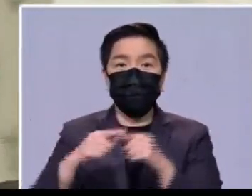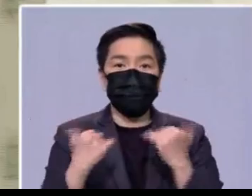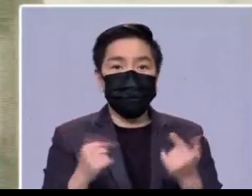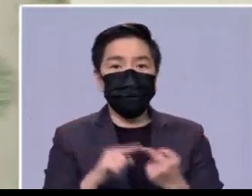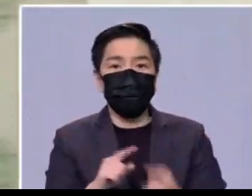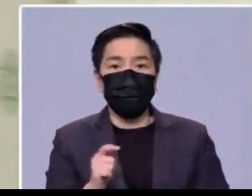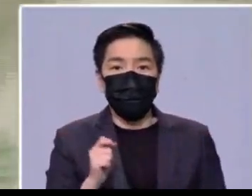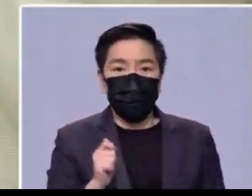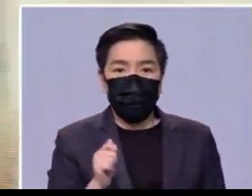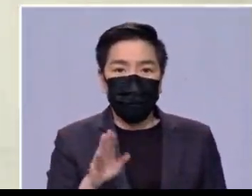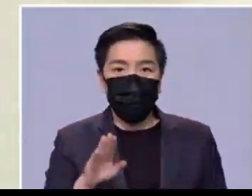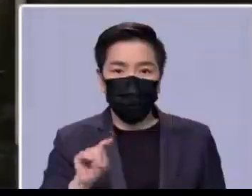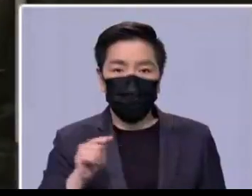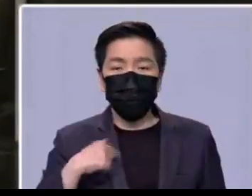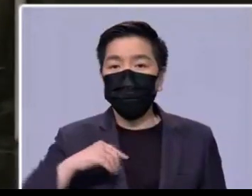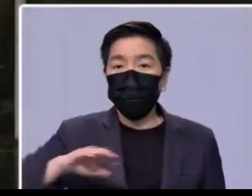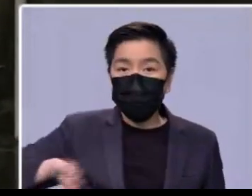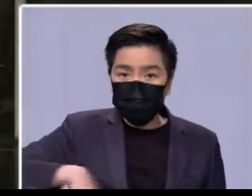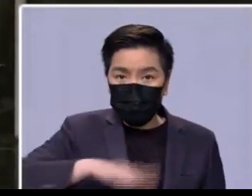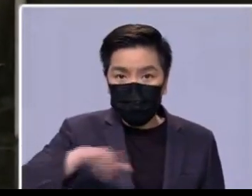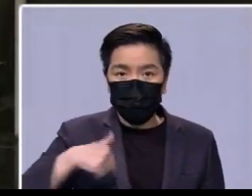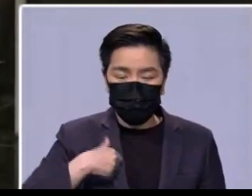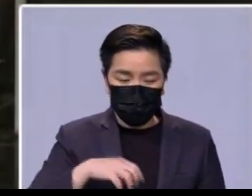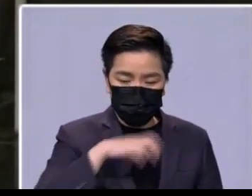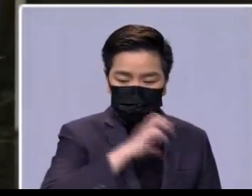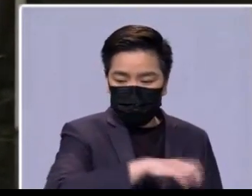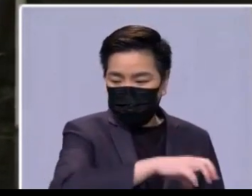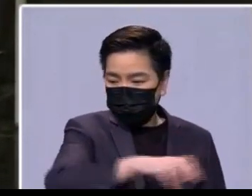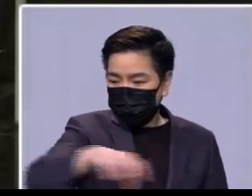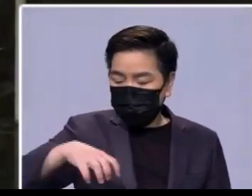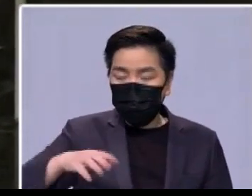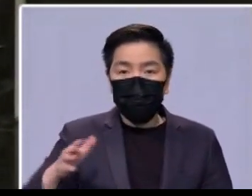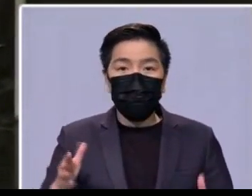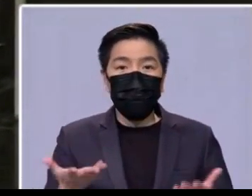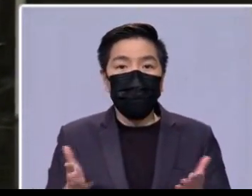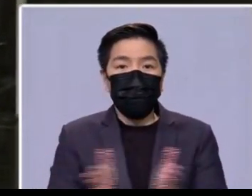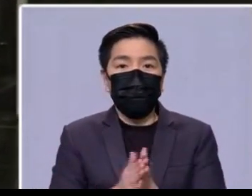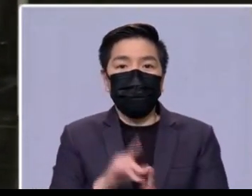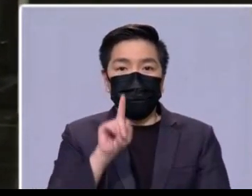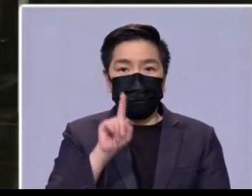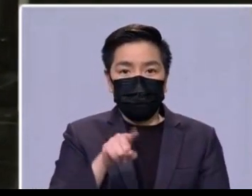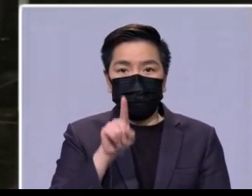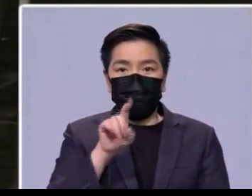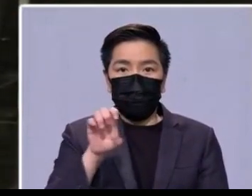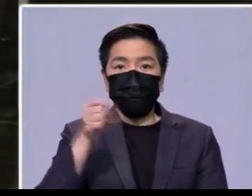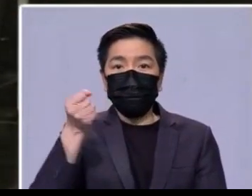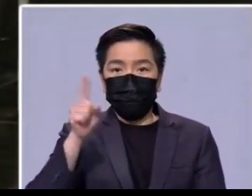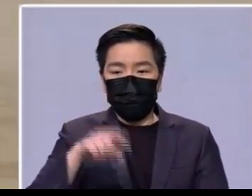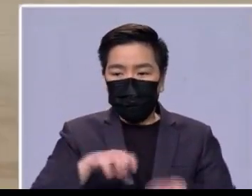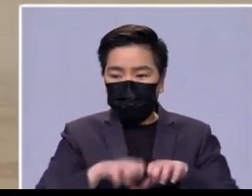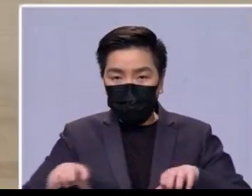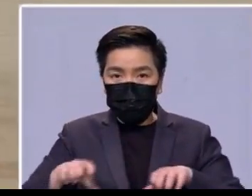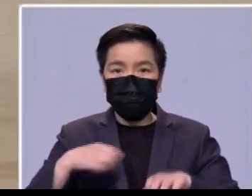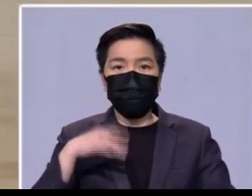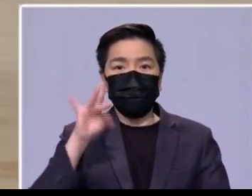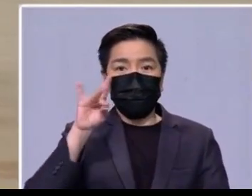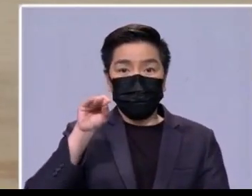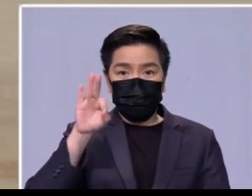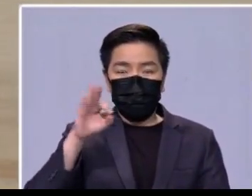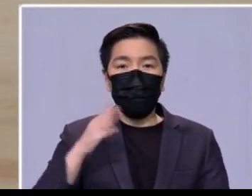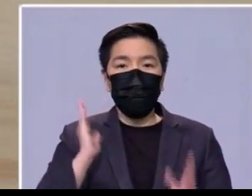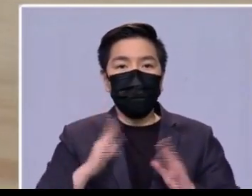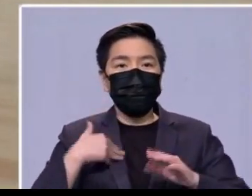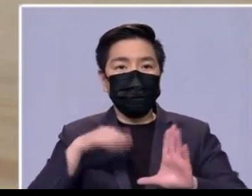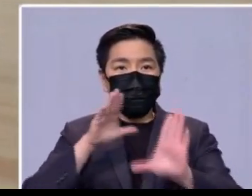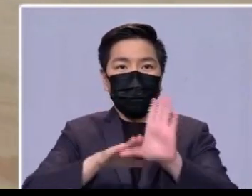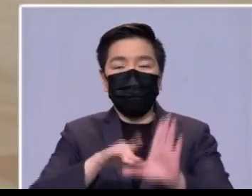ม่วันนี้นะครับมีการเลือกตั้งทั้งหมด89แห่งหน่วยเลือกตั้งรวม 1,111 หน่วยผู้สมัครนายกอบต.212